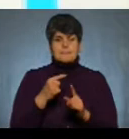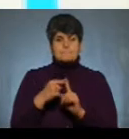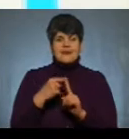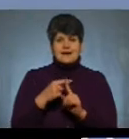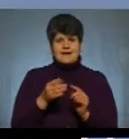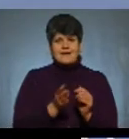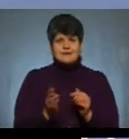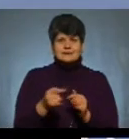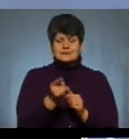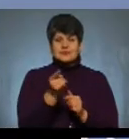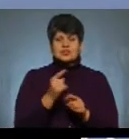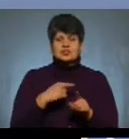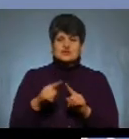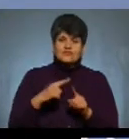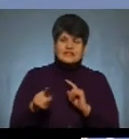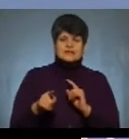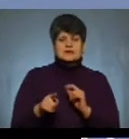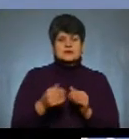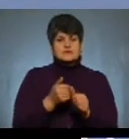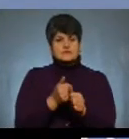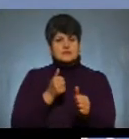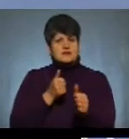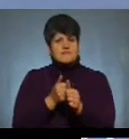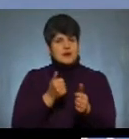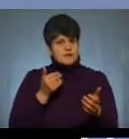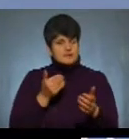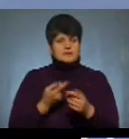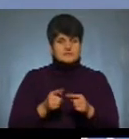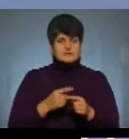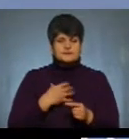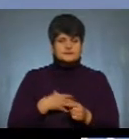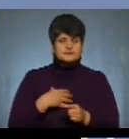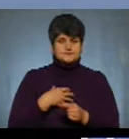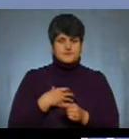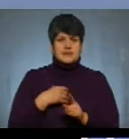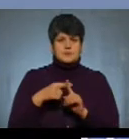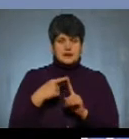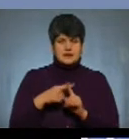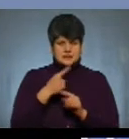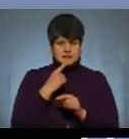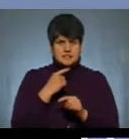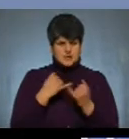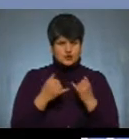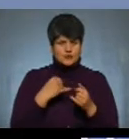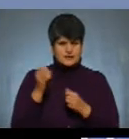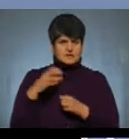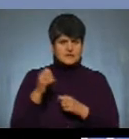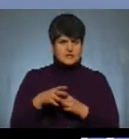проїзд перехрест, швидкість, інтервал і дистанція. Це проїзд перехрестя на жовте світло,